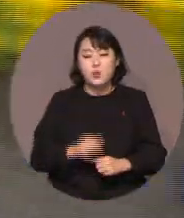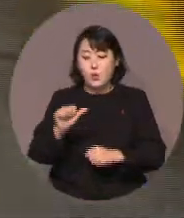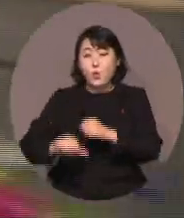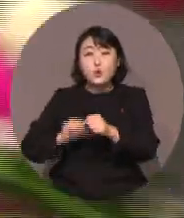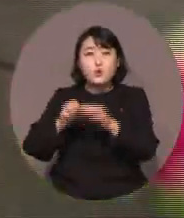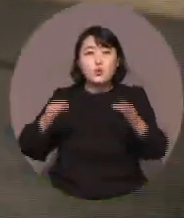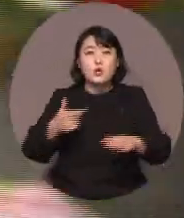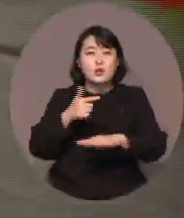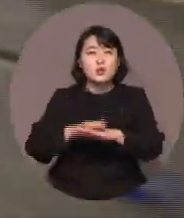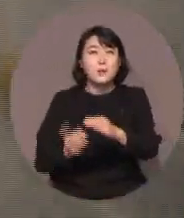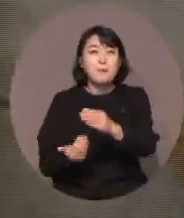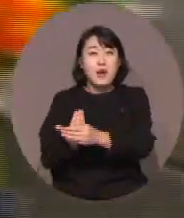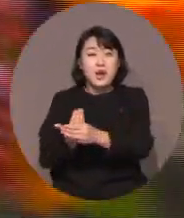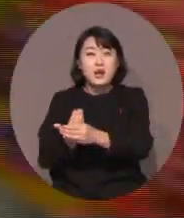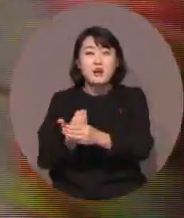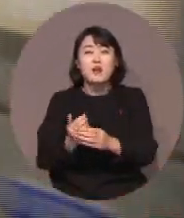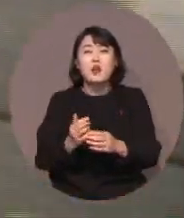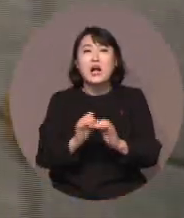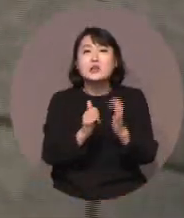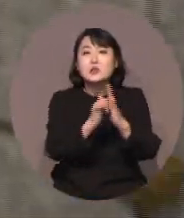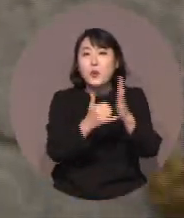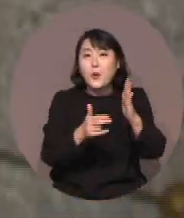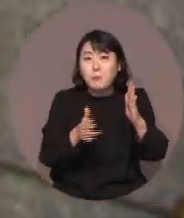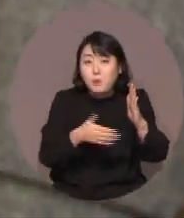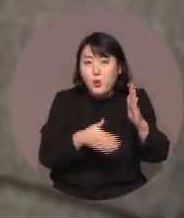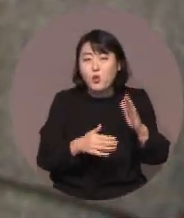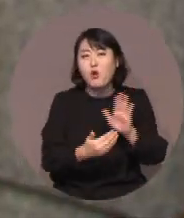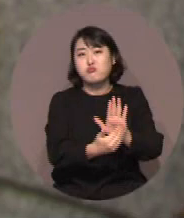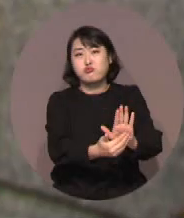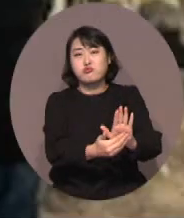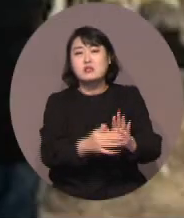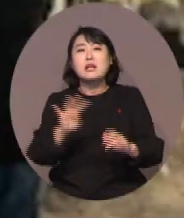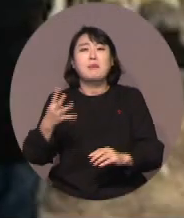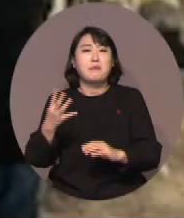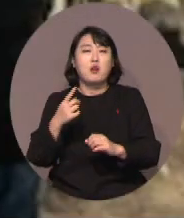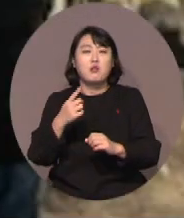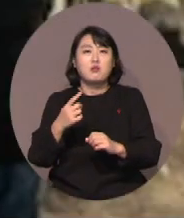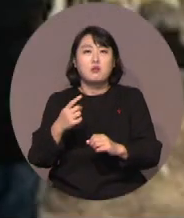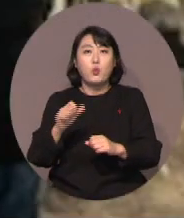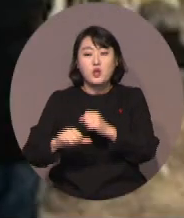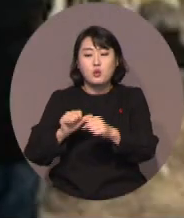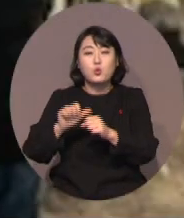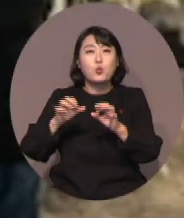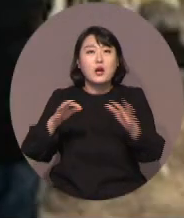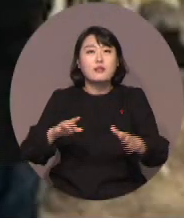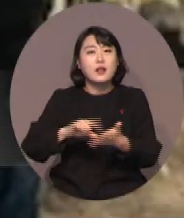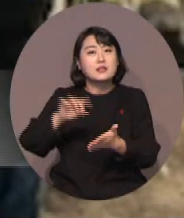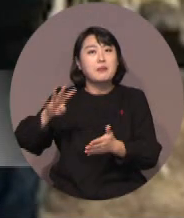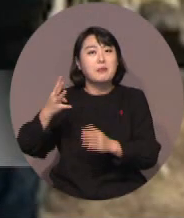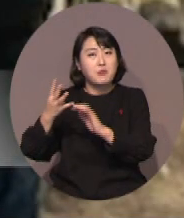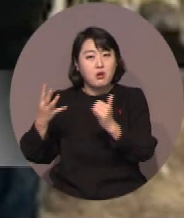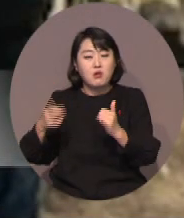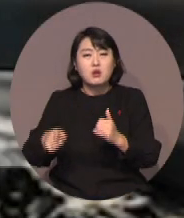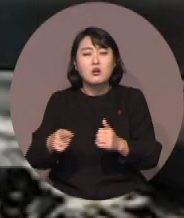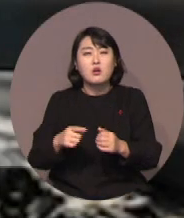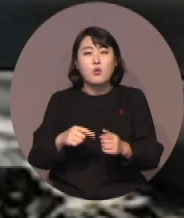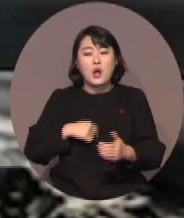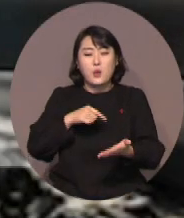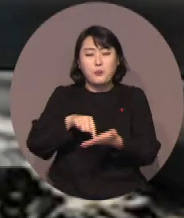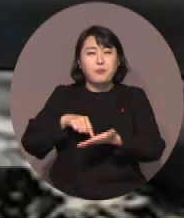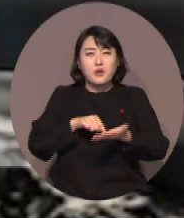지난 5년간 대전에서 발생한 무연고 사망자는 약 400명 가족과 단절된 채 외롭게 죽음을 맞은 이들을 위해